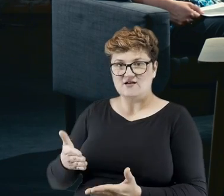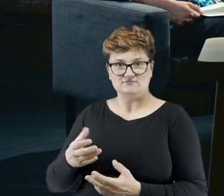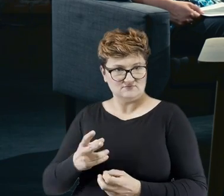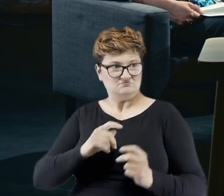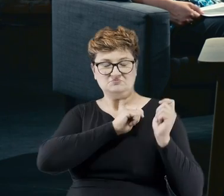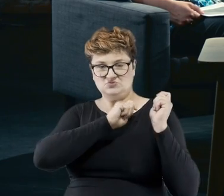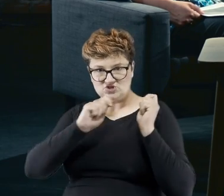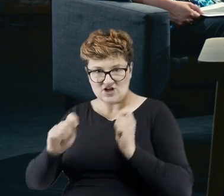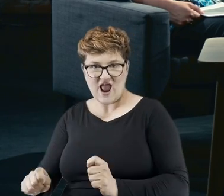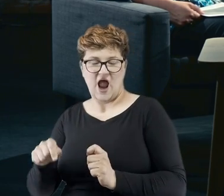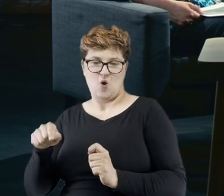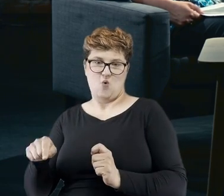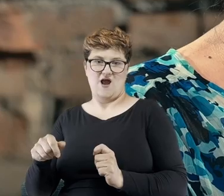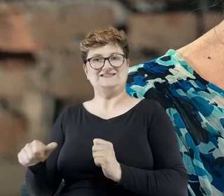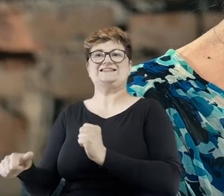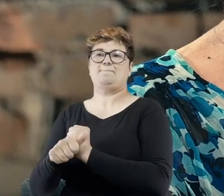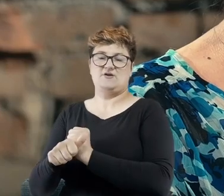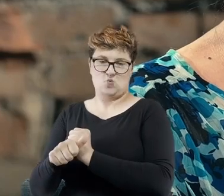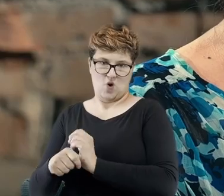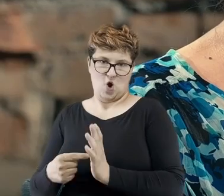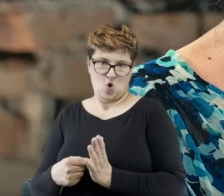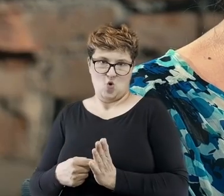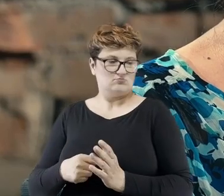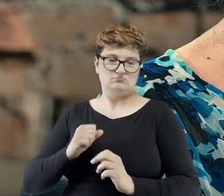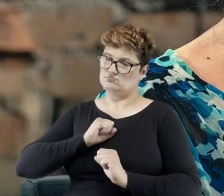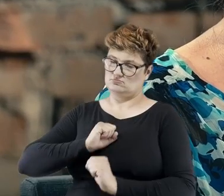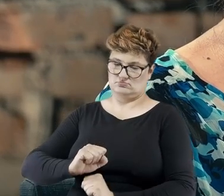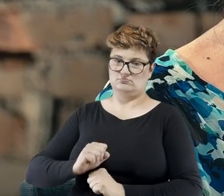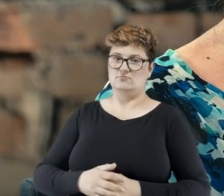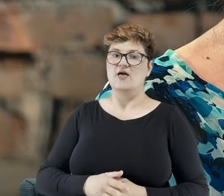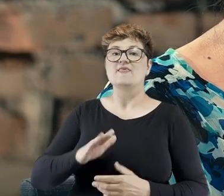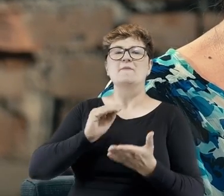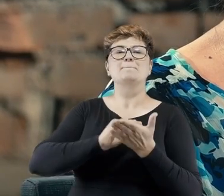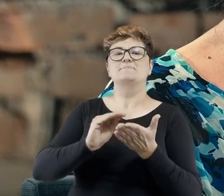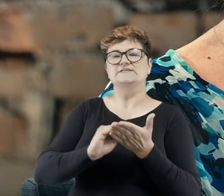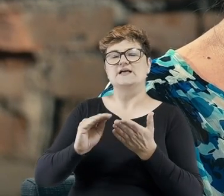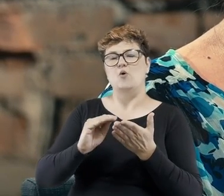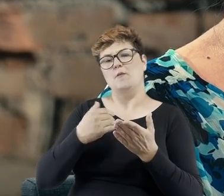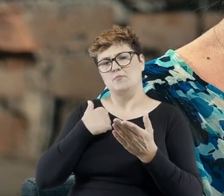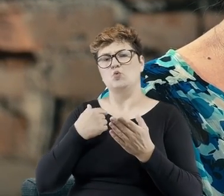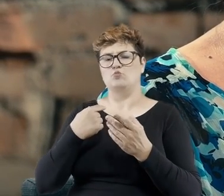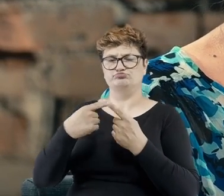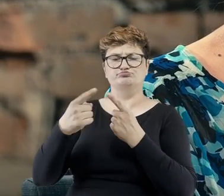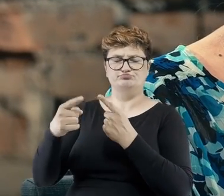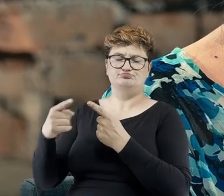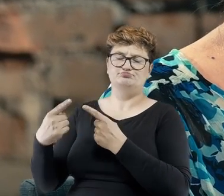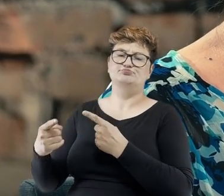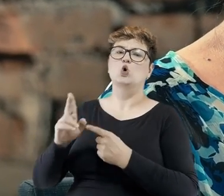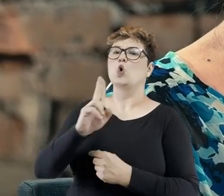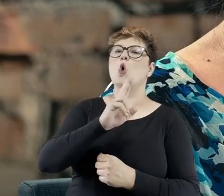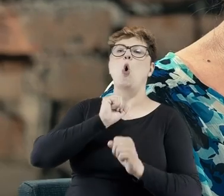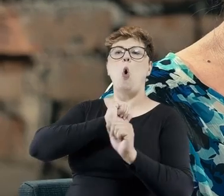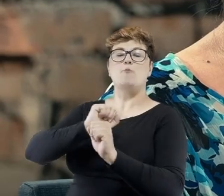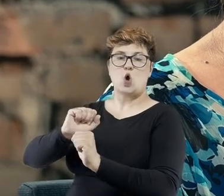była ta obca, przyjechała tak. I zabiła. Tak, zabiła. Dokładnie. I ona nawet pisała, korespondowała, tak jak pani mówi,